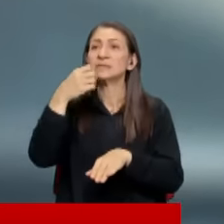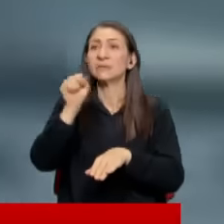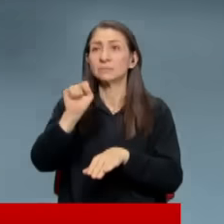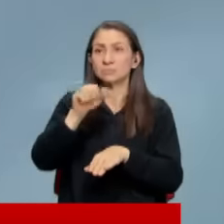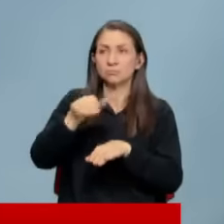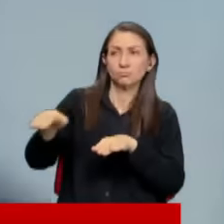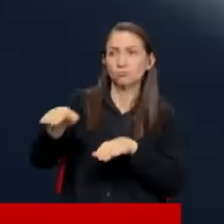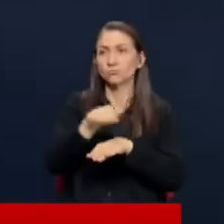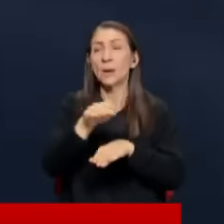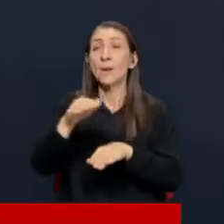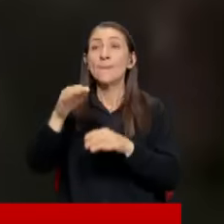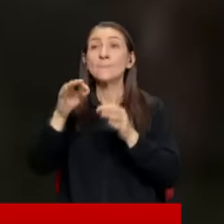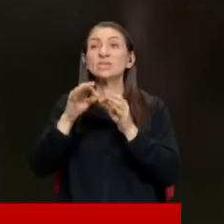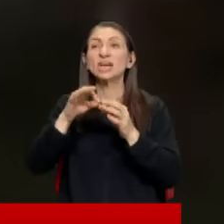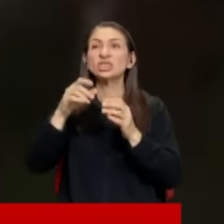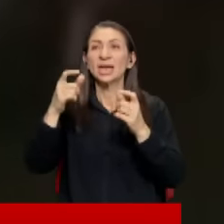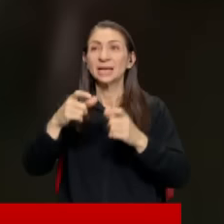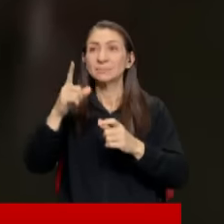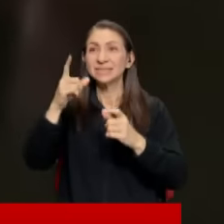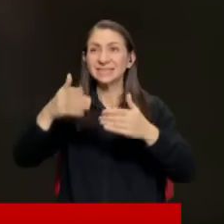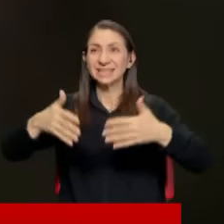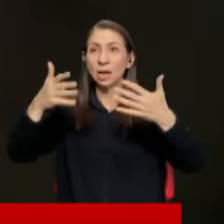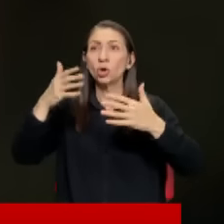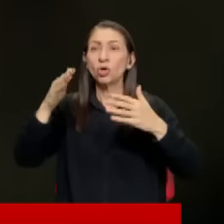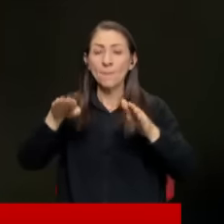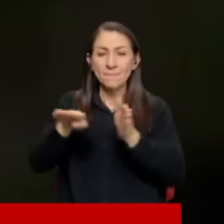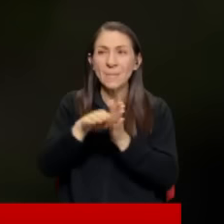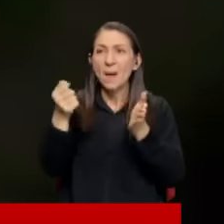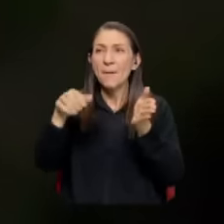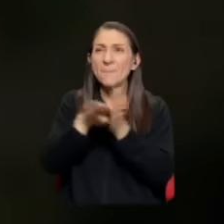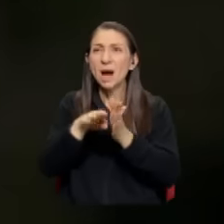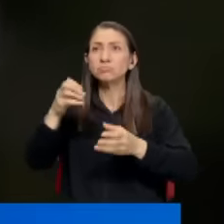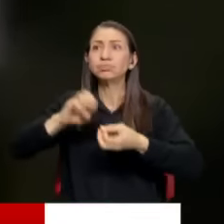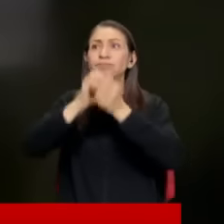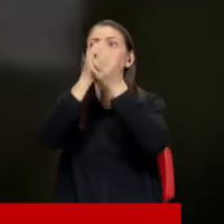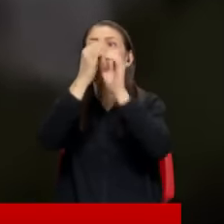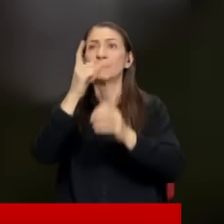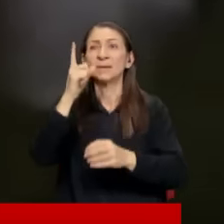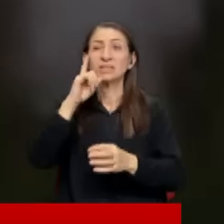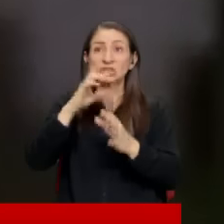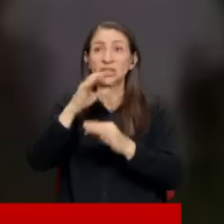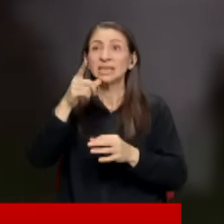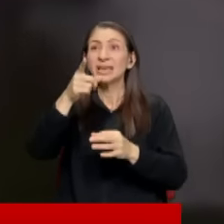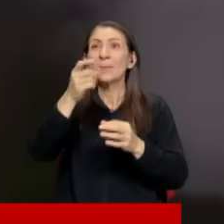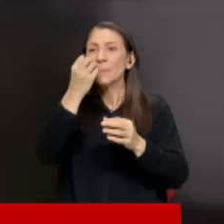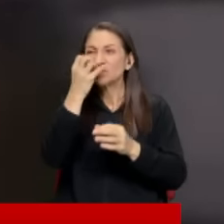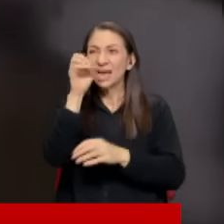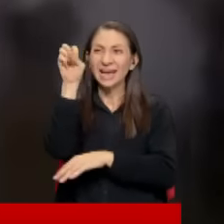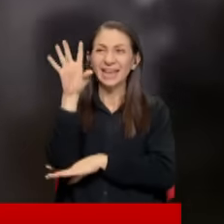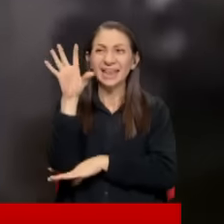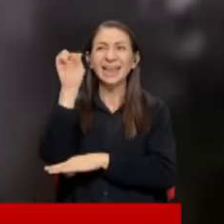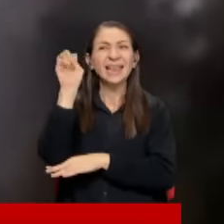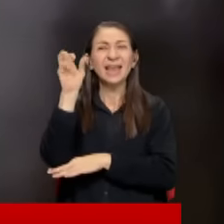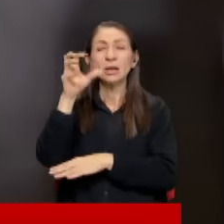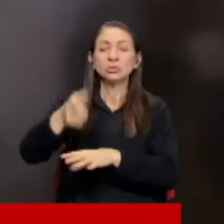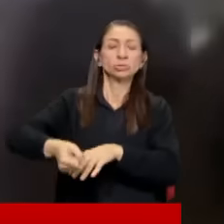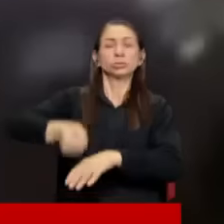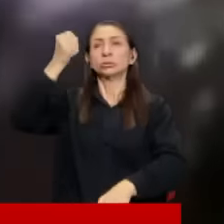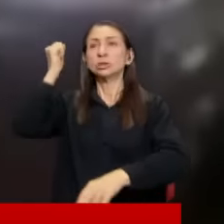çalıştı. Başakşehir'de bir sitede komşular park yeri nedeniyle kavgaya tutuştu. Bir kişi girişteki bahçe aydınlatmasını